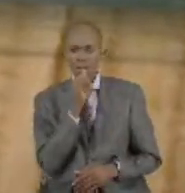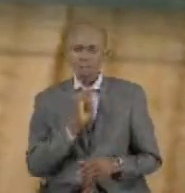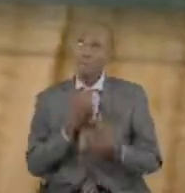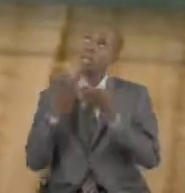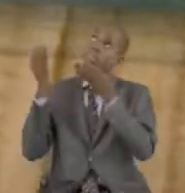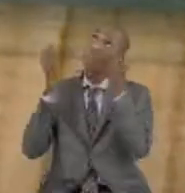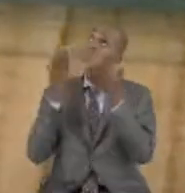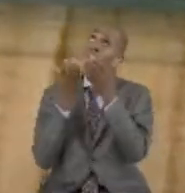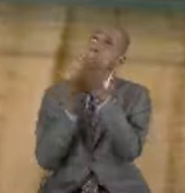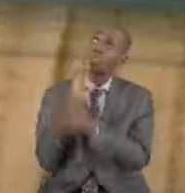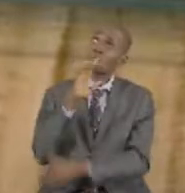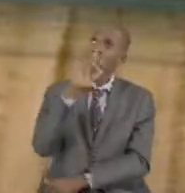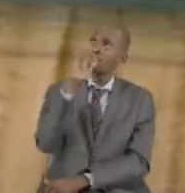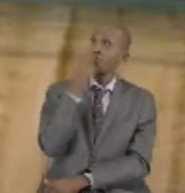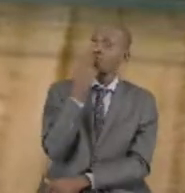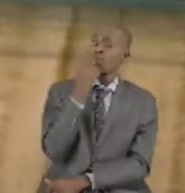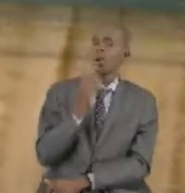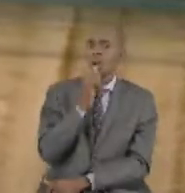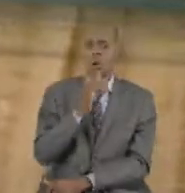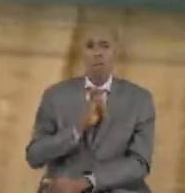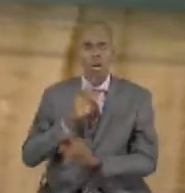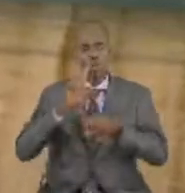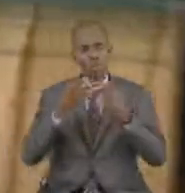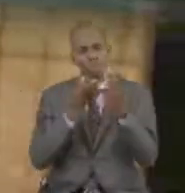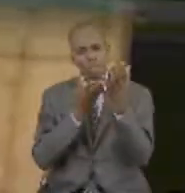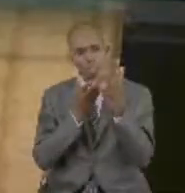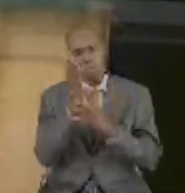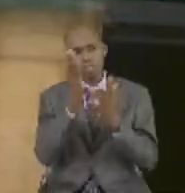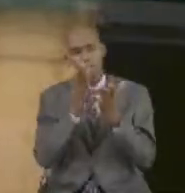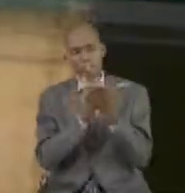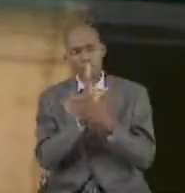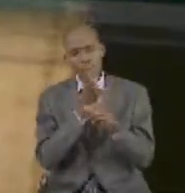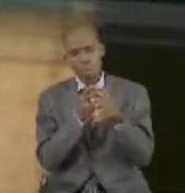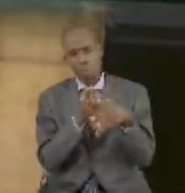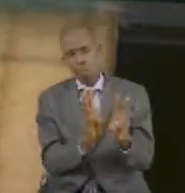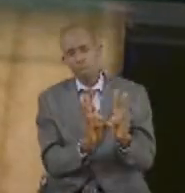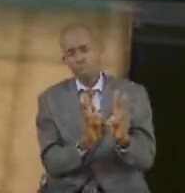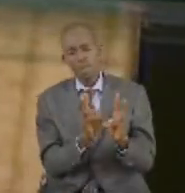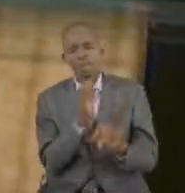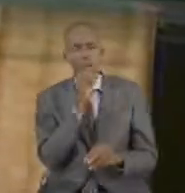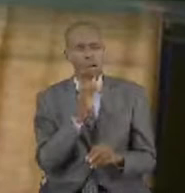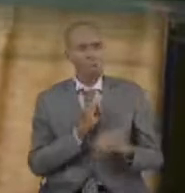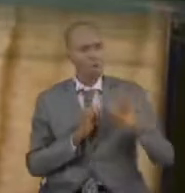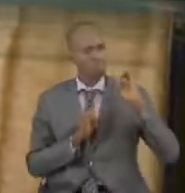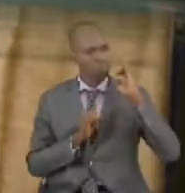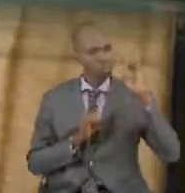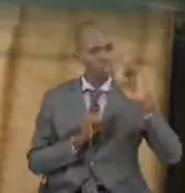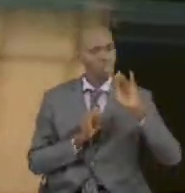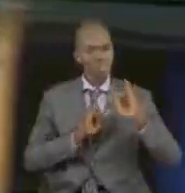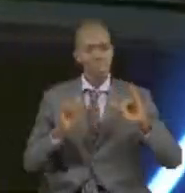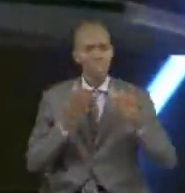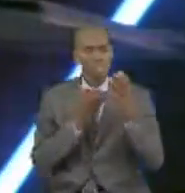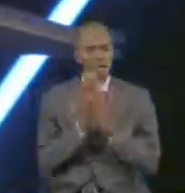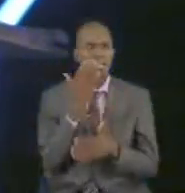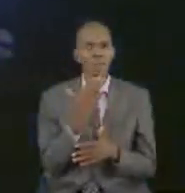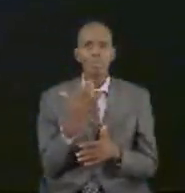elle se sert de manette corps est elle si je suis dans la bonne direction est-ce que j'ai prêché la bonne le